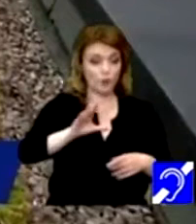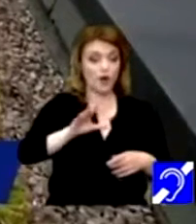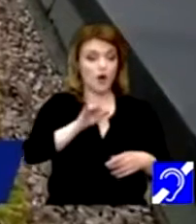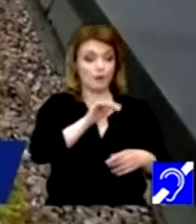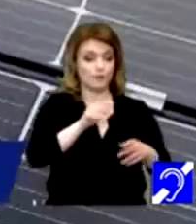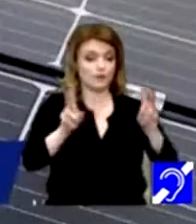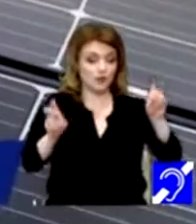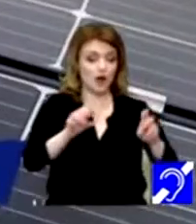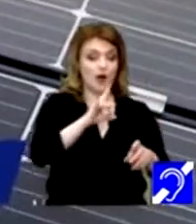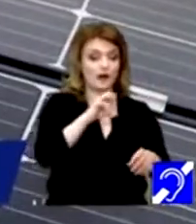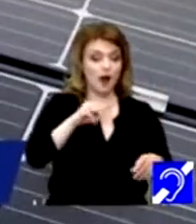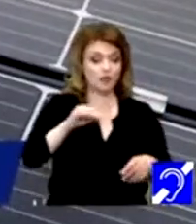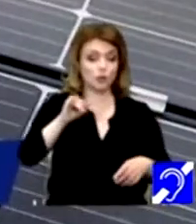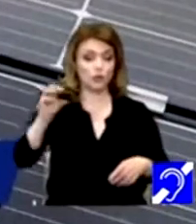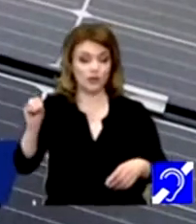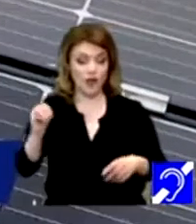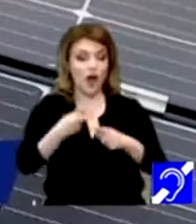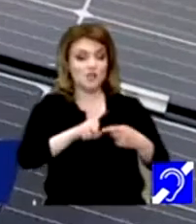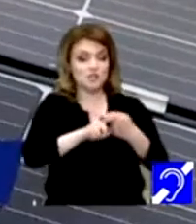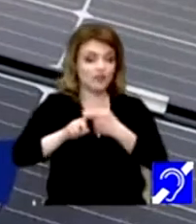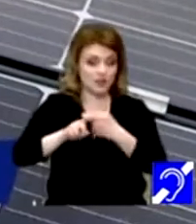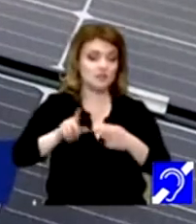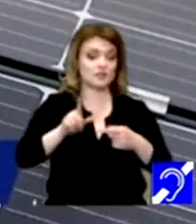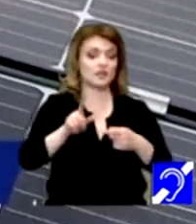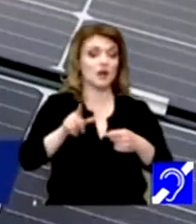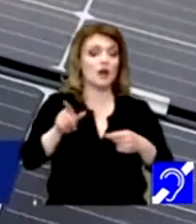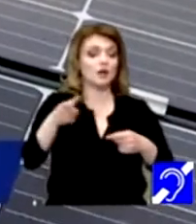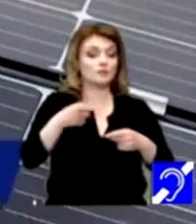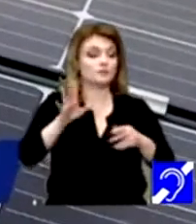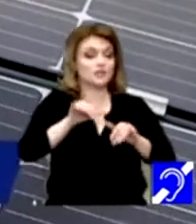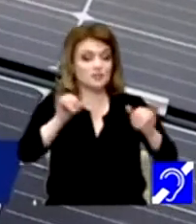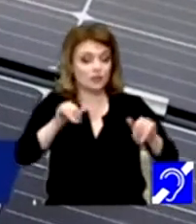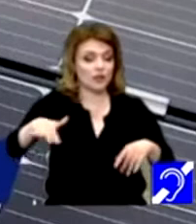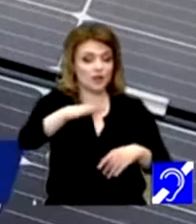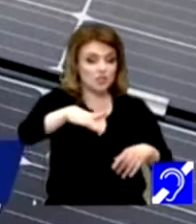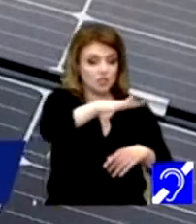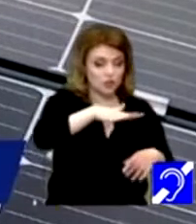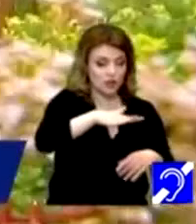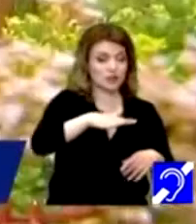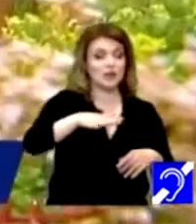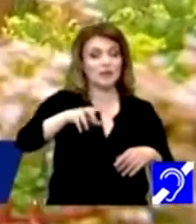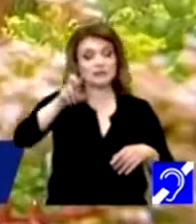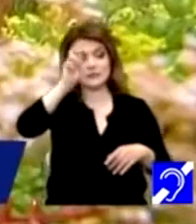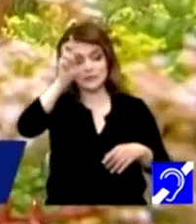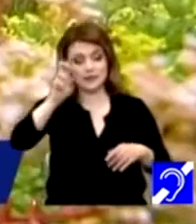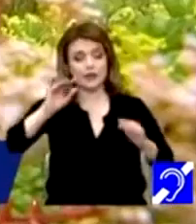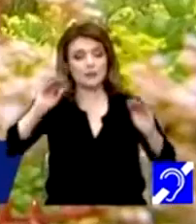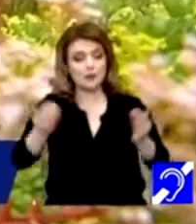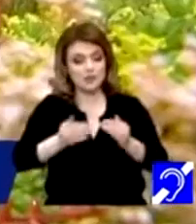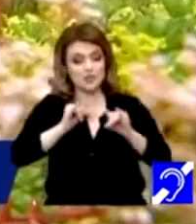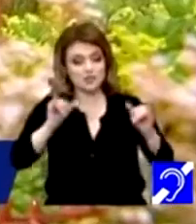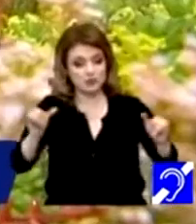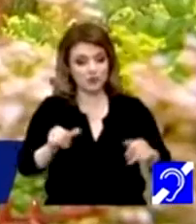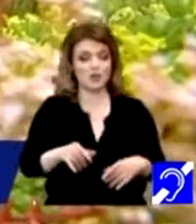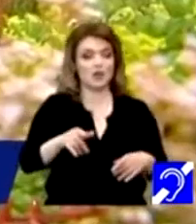REACT-UE. Acesta implică modificarea programelor operaționale pentru Fondul European de Dezvoltare Regională din țările de jos și Austria. Modificările vor